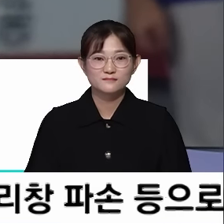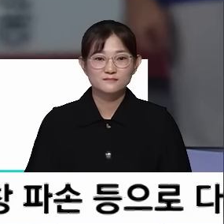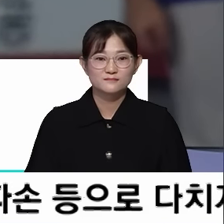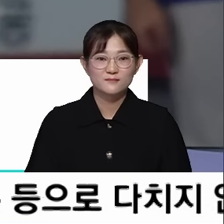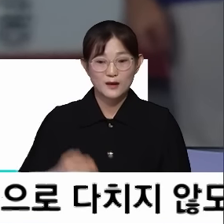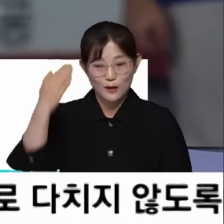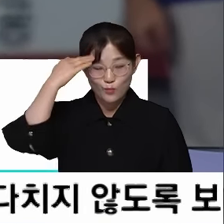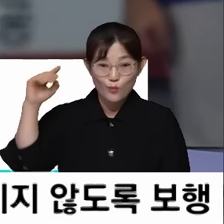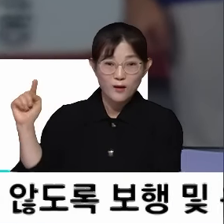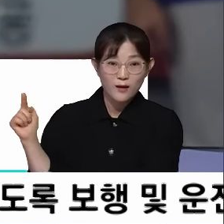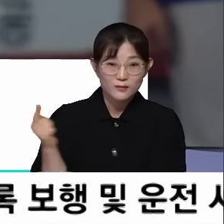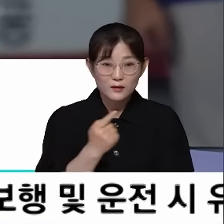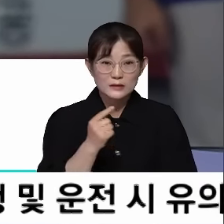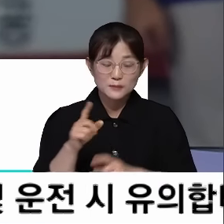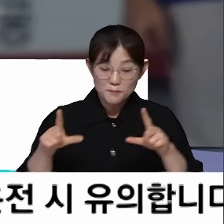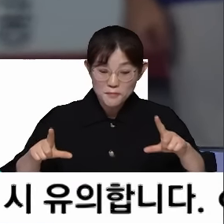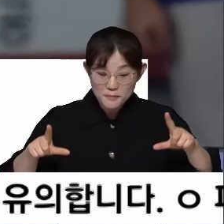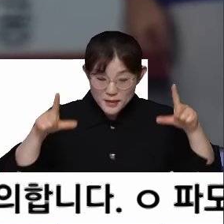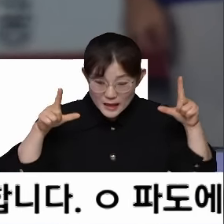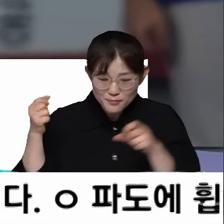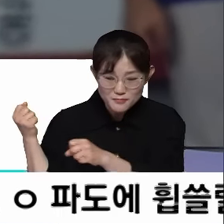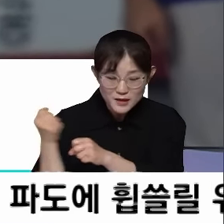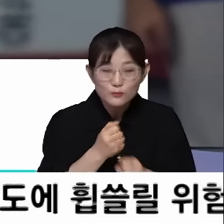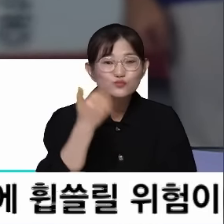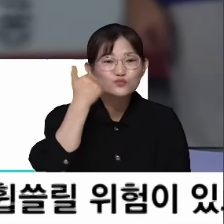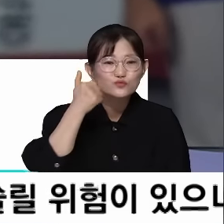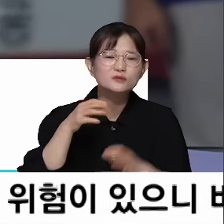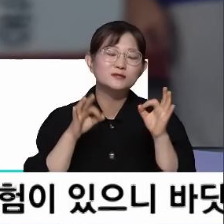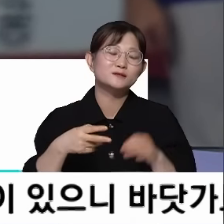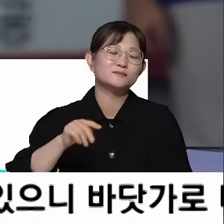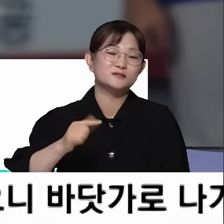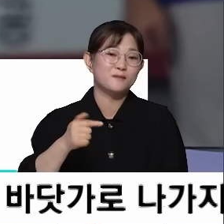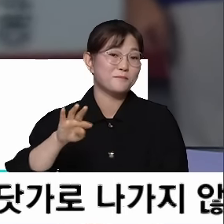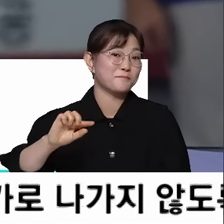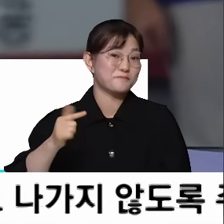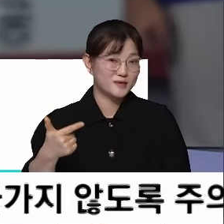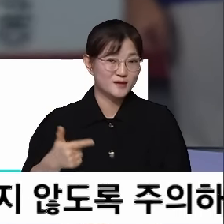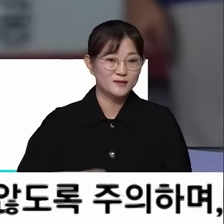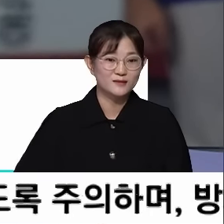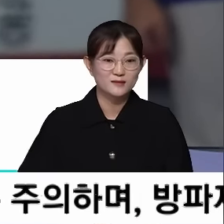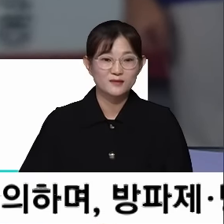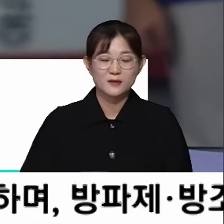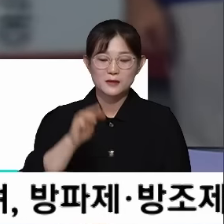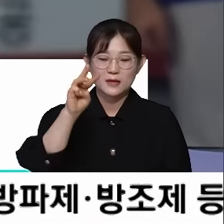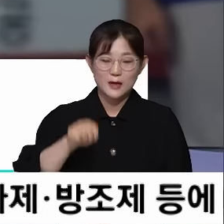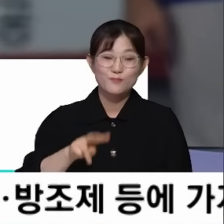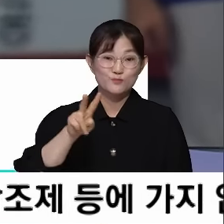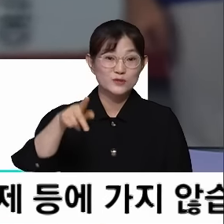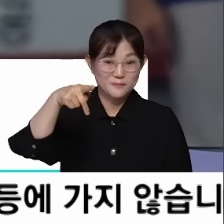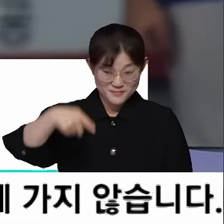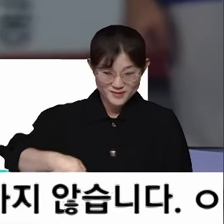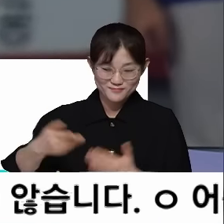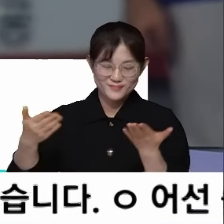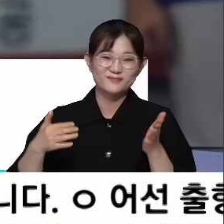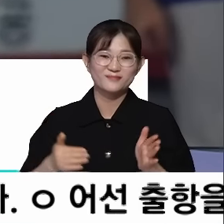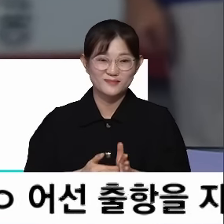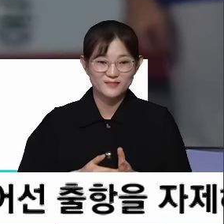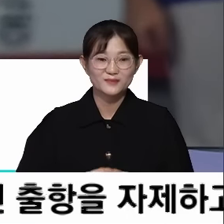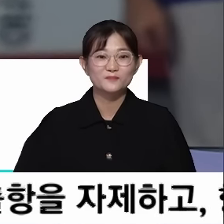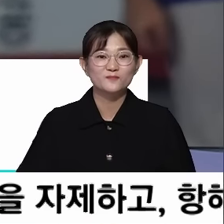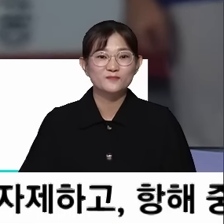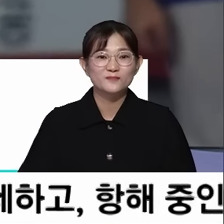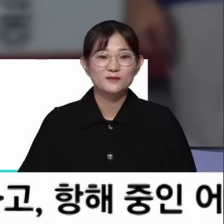한국 시리즈에서 가장 빛났던 선수는 뜨거운 타격감을 뽐낸 김선빈으로 한국 시리즈 MVP도 그의 차지였습니다.